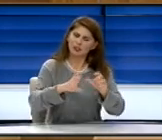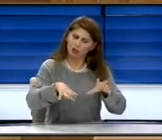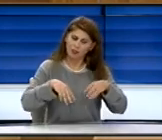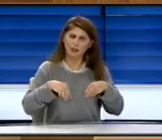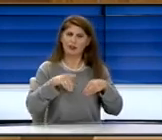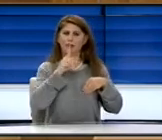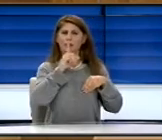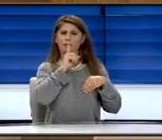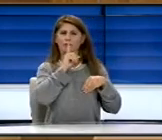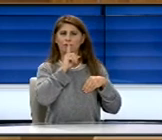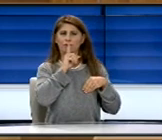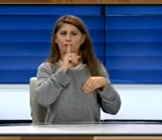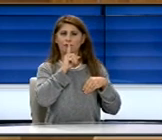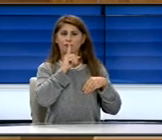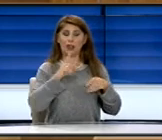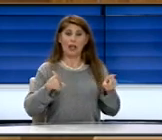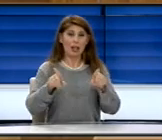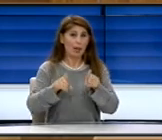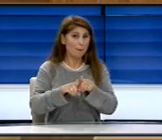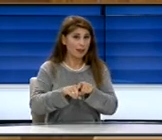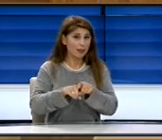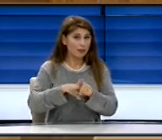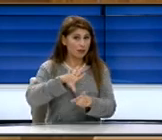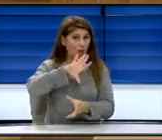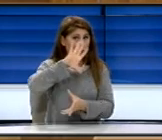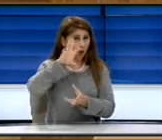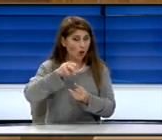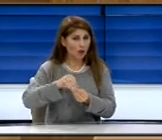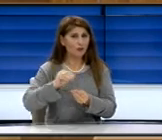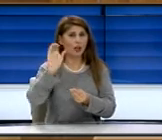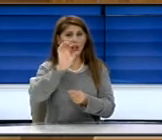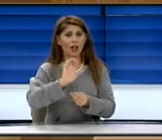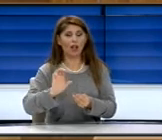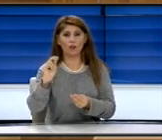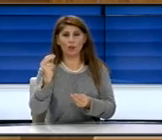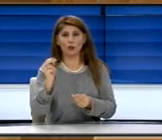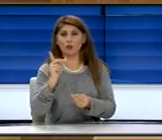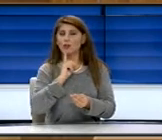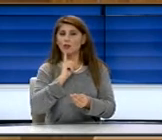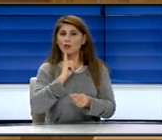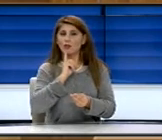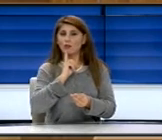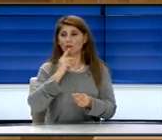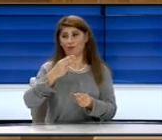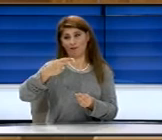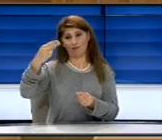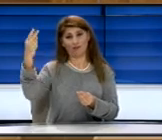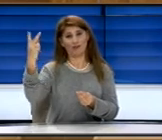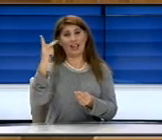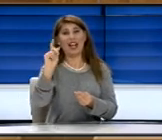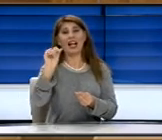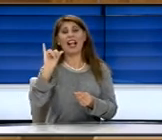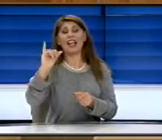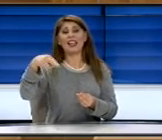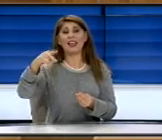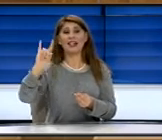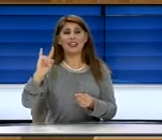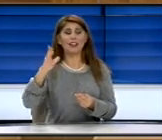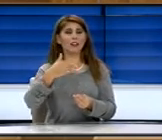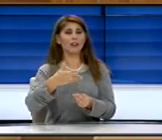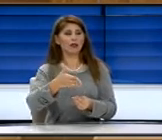ανεχτήκατε. Και μαζί με όλα αυτά, ευρωβουλευτές όπως η εκλεκτή του Πασό κυρία Καϊλή πιάνετε με τη γίδα